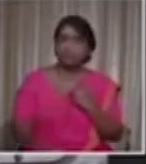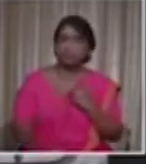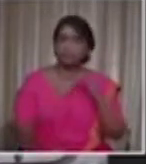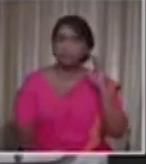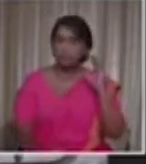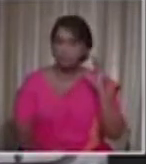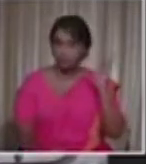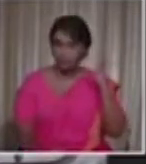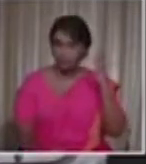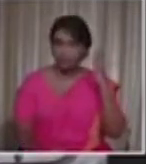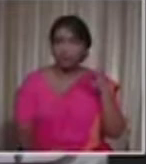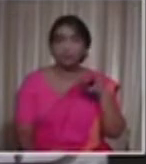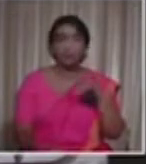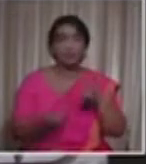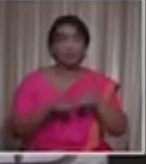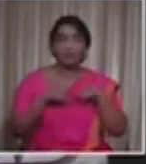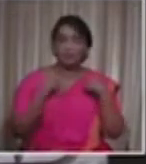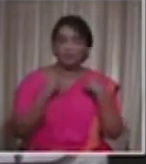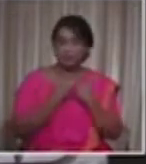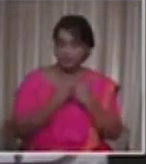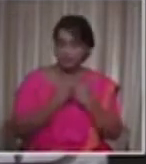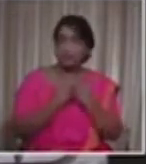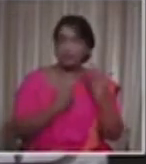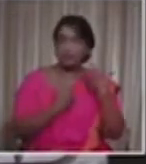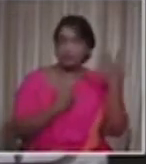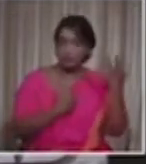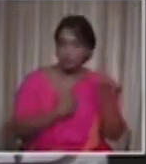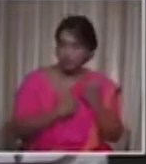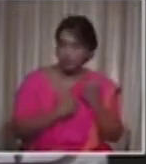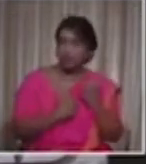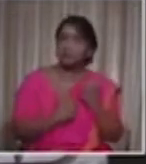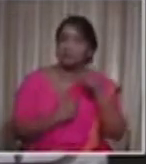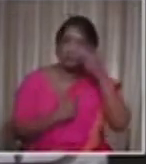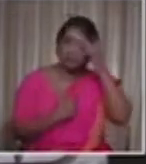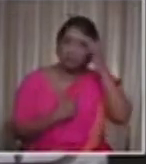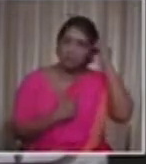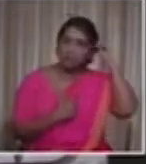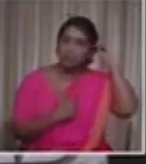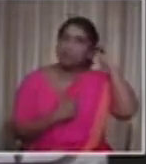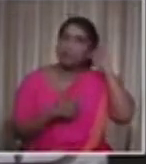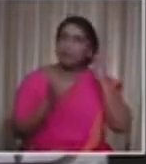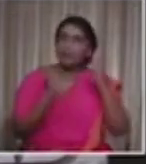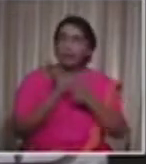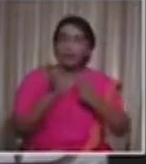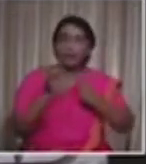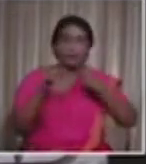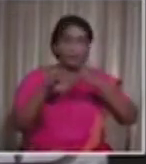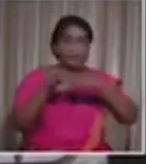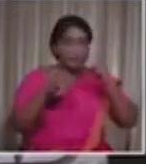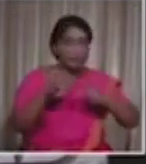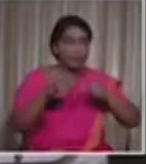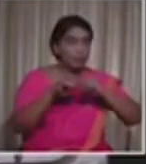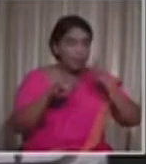විශේෂයෙන්ම සමාගමෙන්ම අරගත්ත ටෙන්ඩර් මණ්ඩලයෙන්